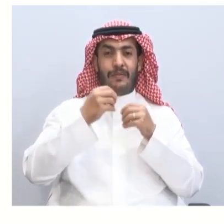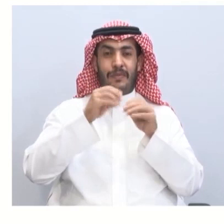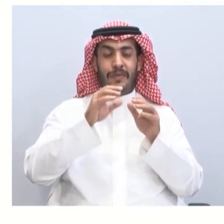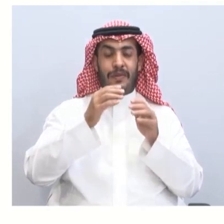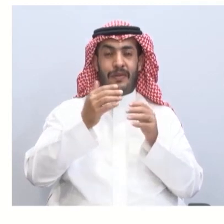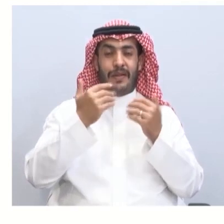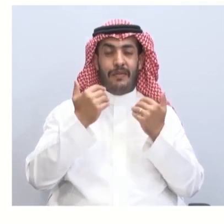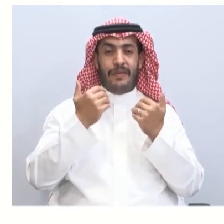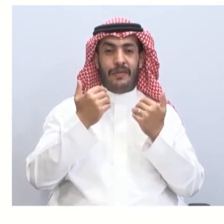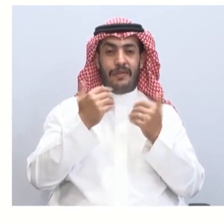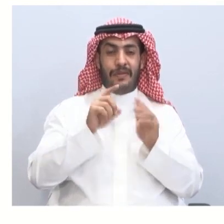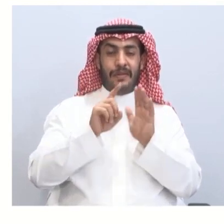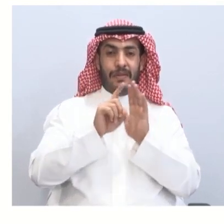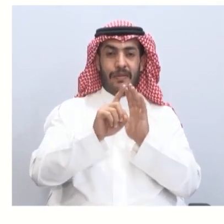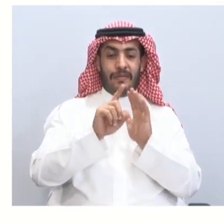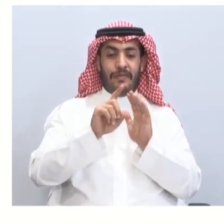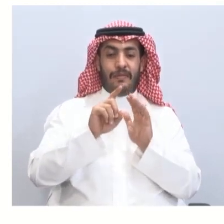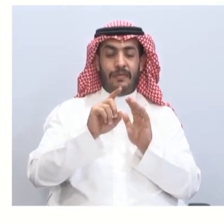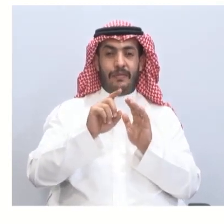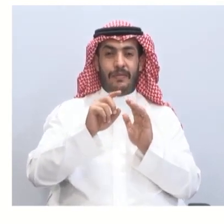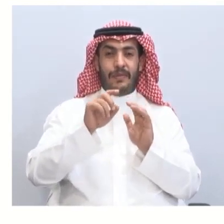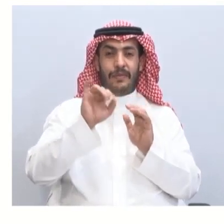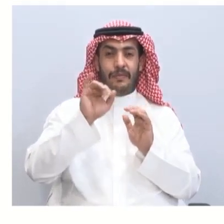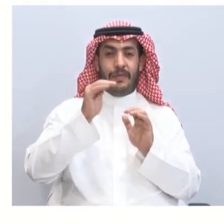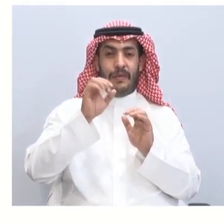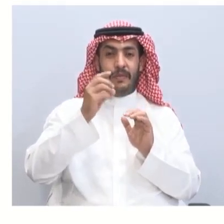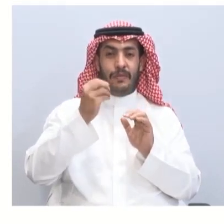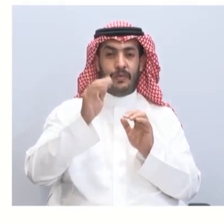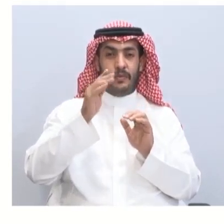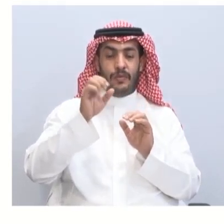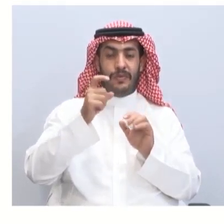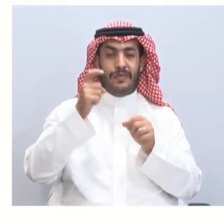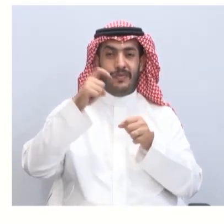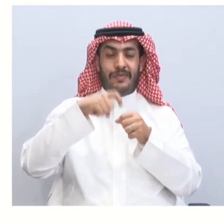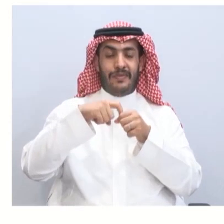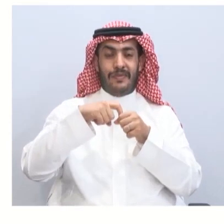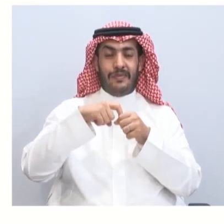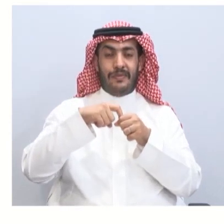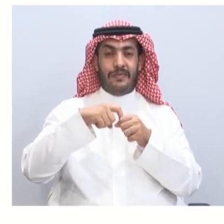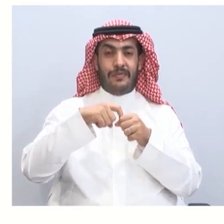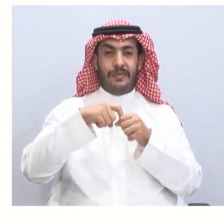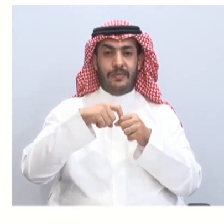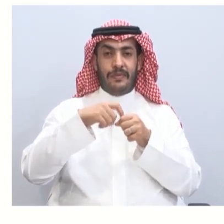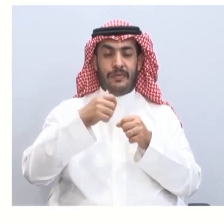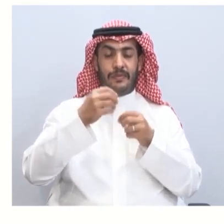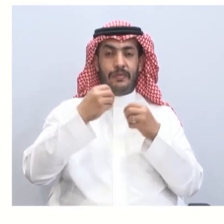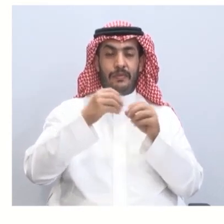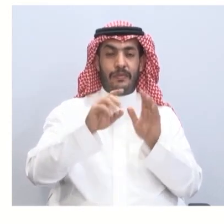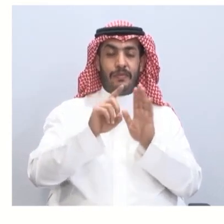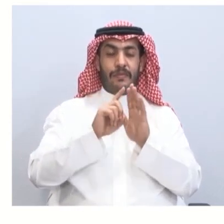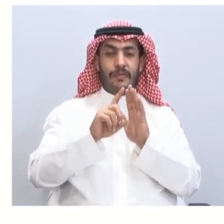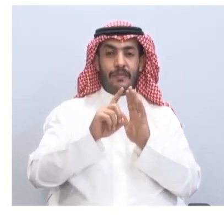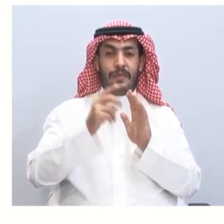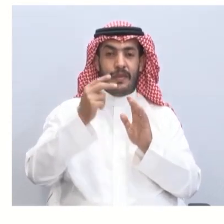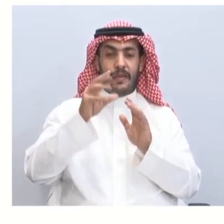قبل ذلك الامام محمد بن سعود وغيرهم الى ان وصلنا الى هذا حيث بويع الامام